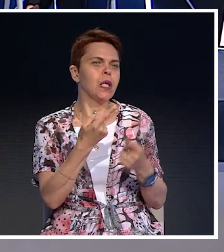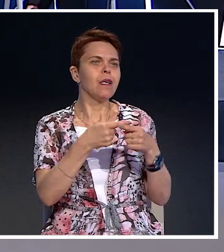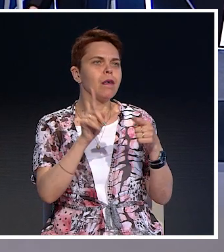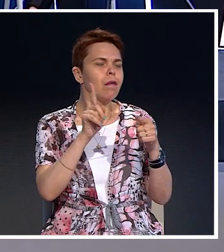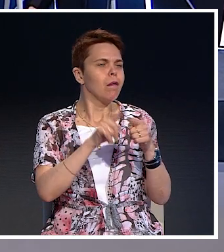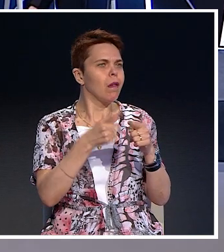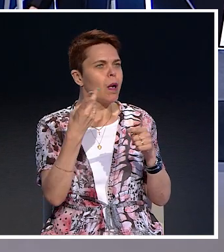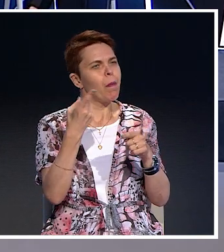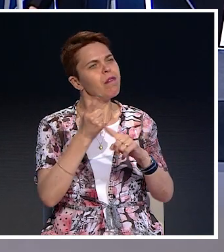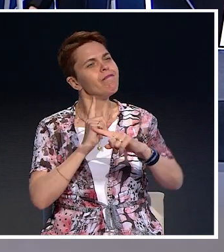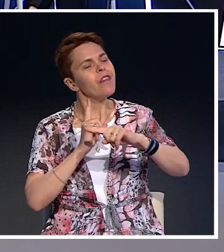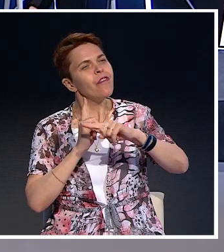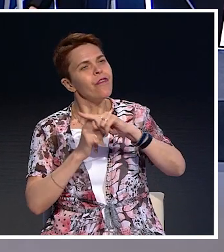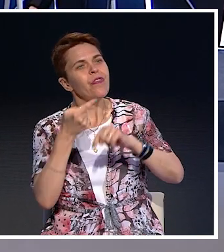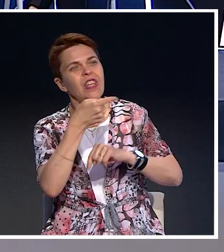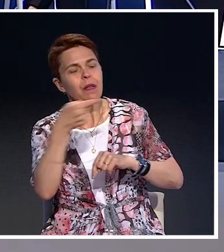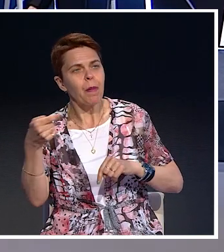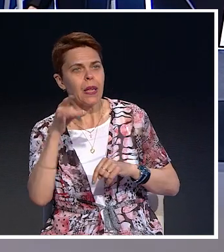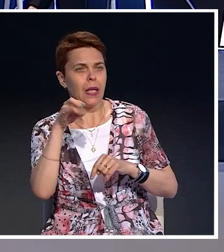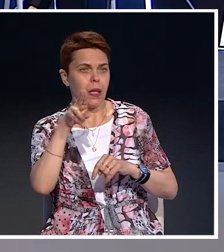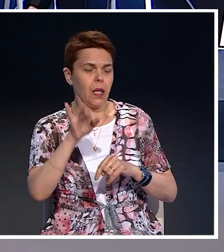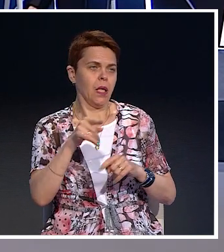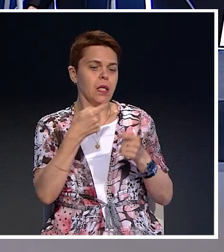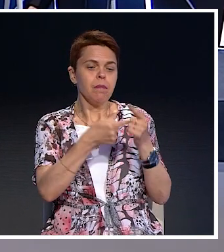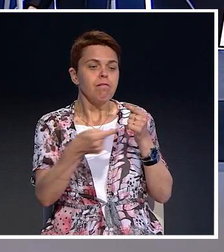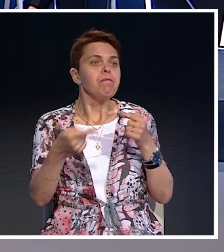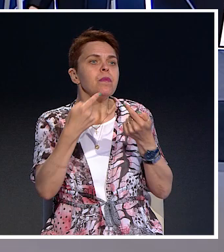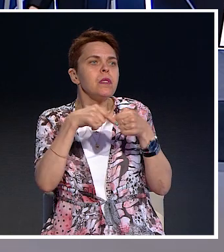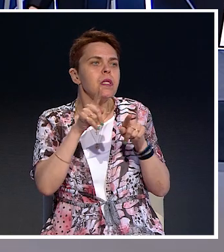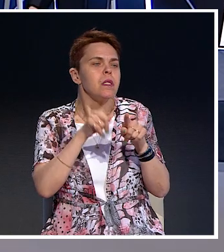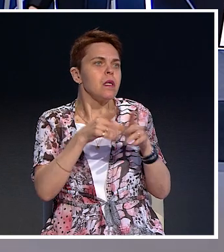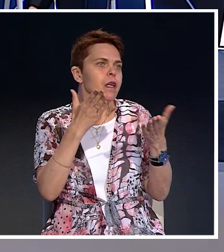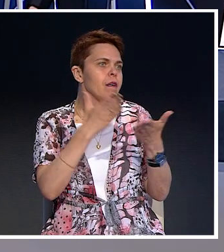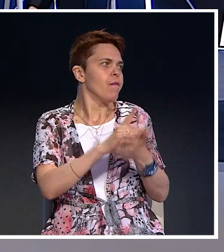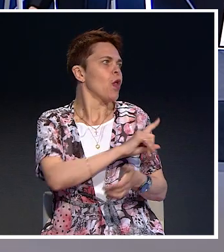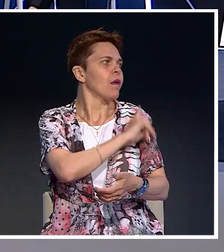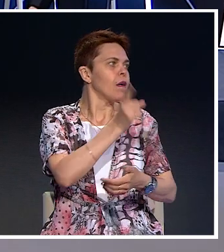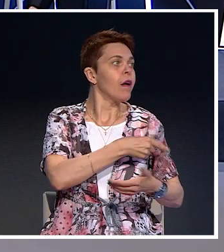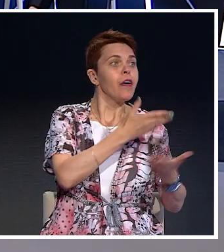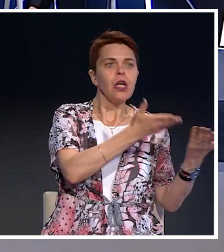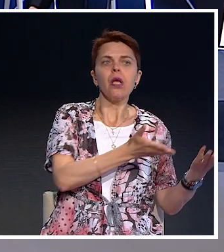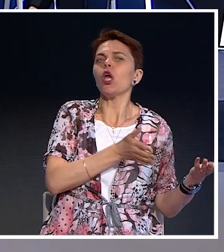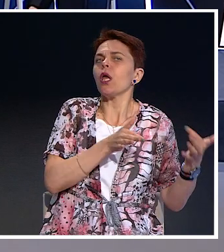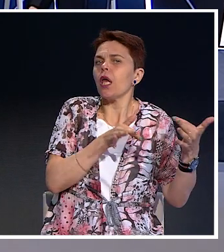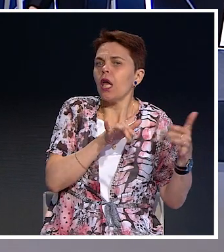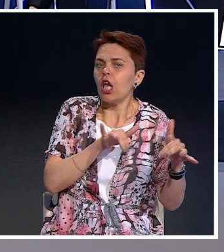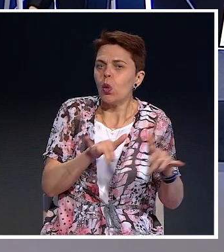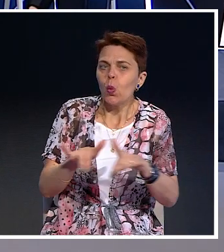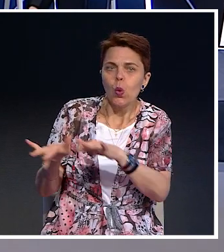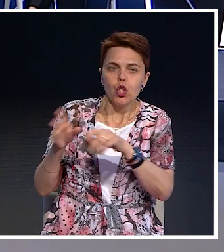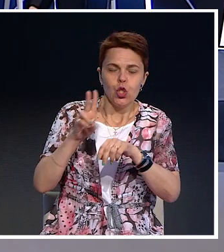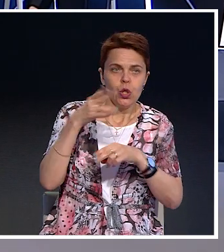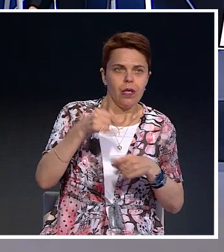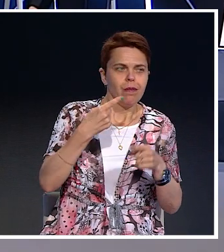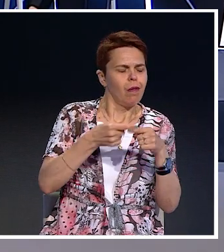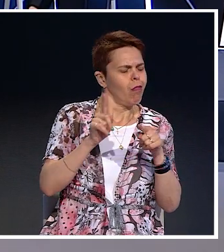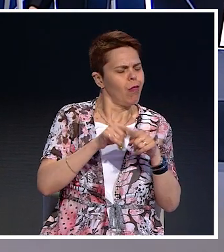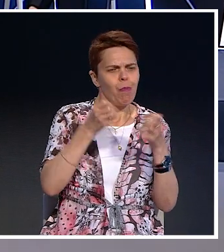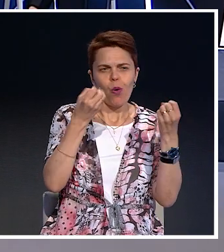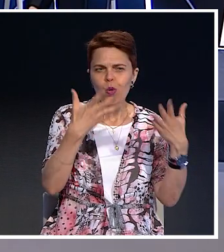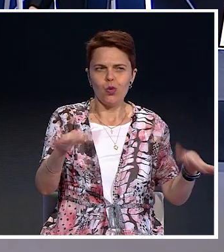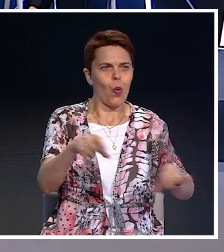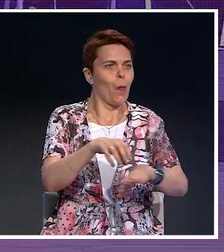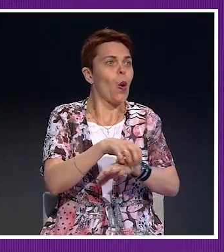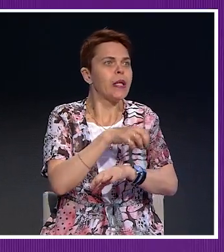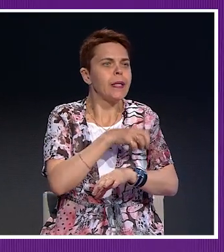треба відмітити, бо про що це говорить? Це говорить про те, що дорогу осілять ідущий. І що це не просто політичні рішення,